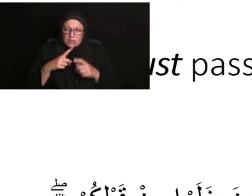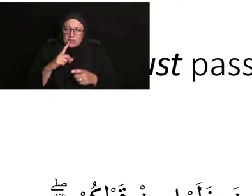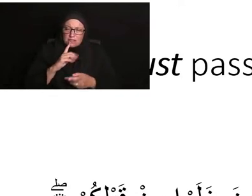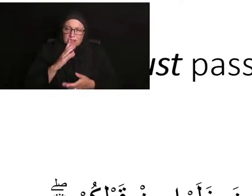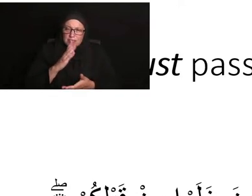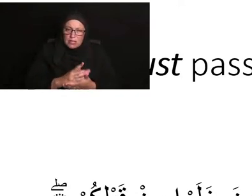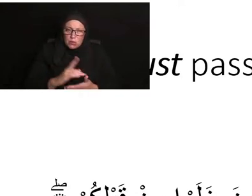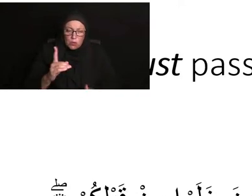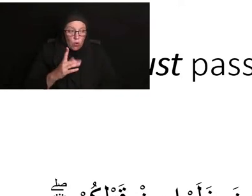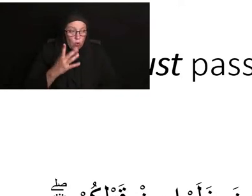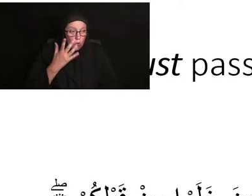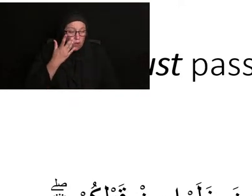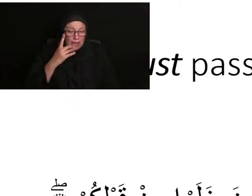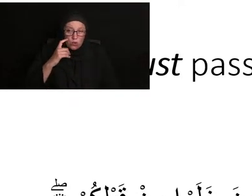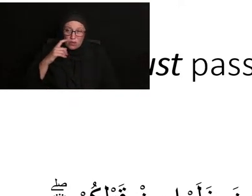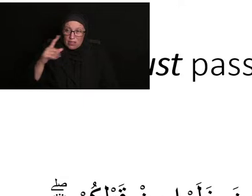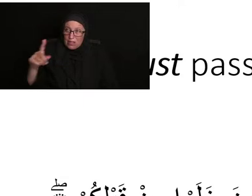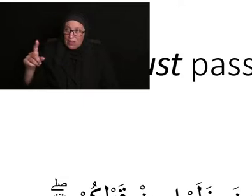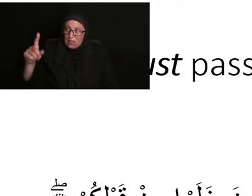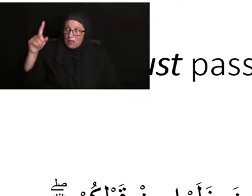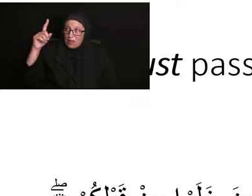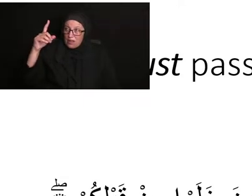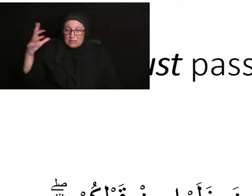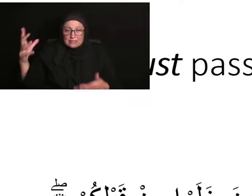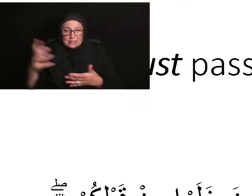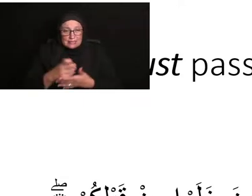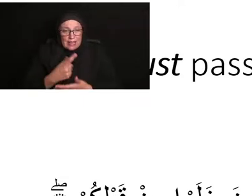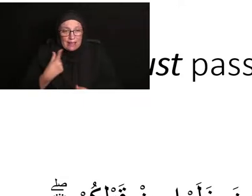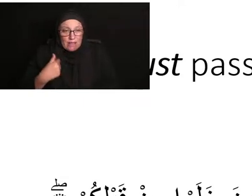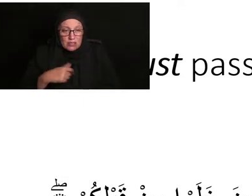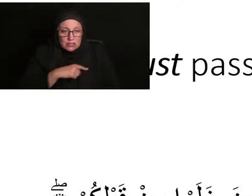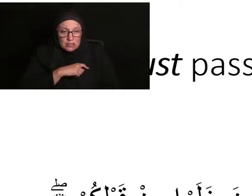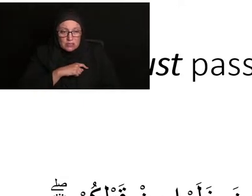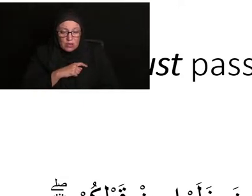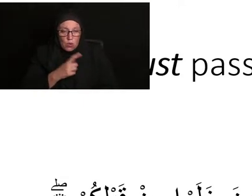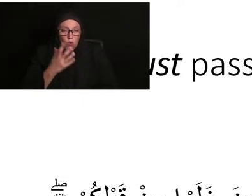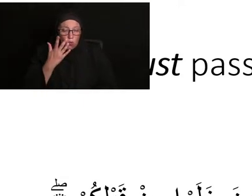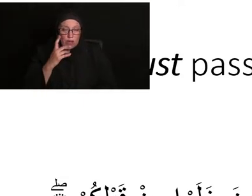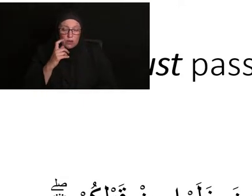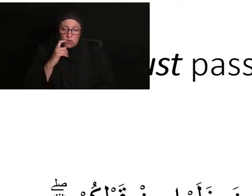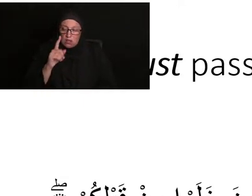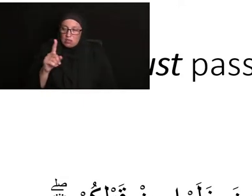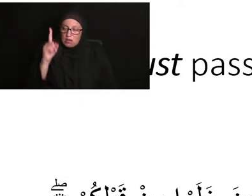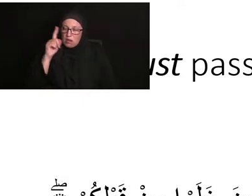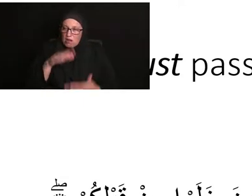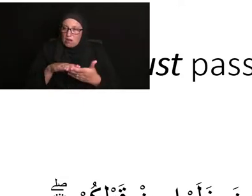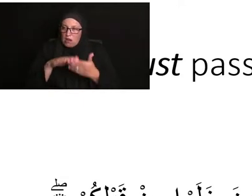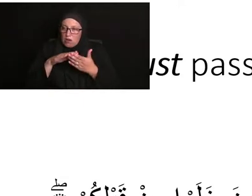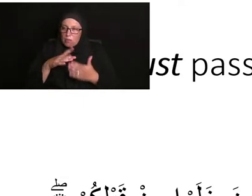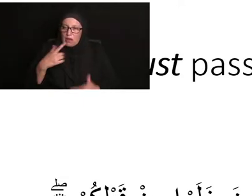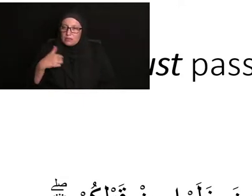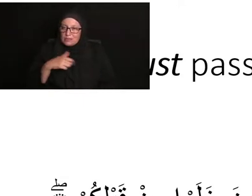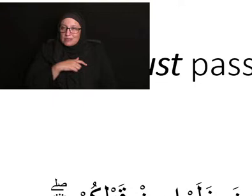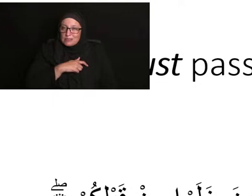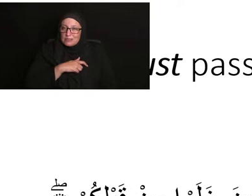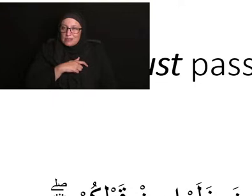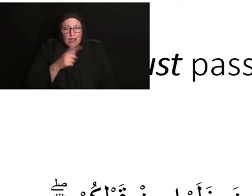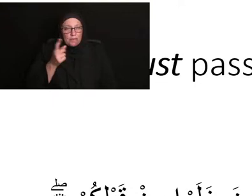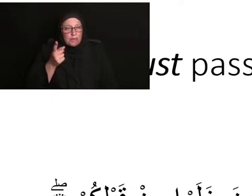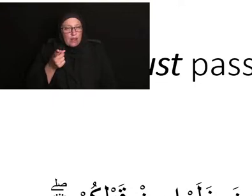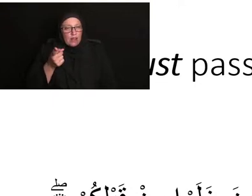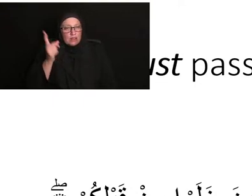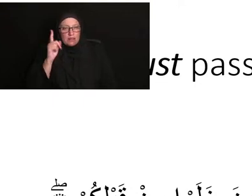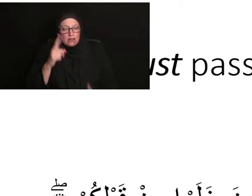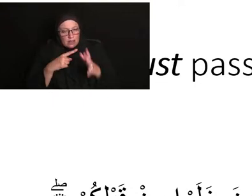is Allah going to save us? When is Allah going to help us in this trial? And then Allah answers, أَلَا إِنَّ نَصْرَ